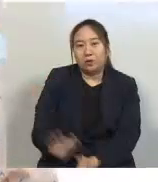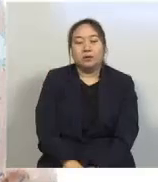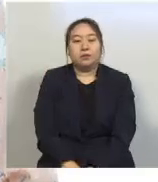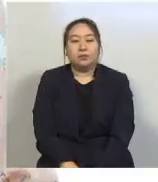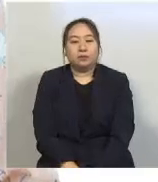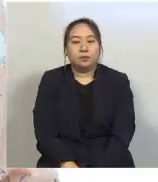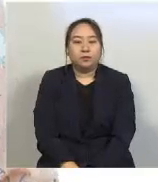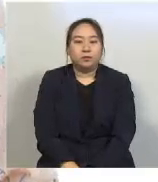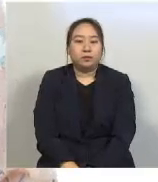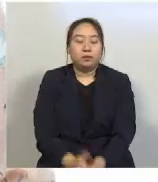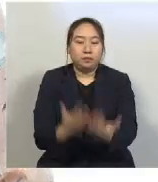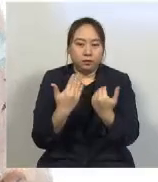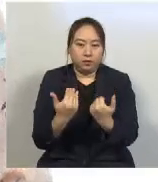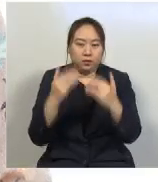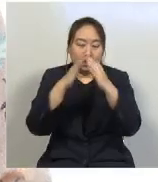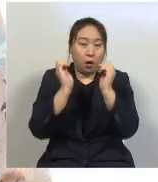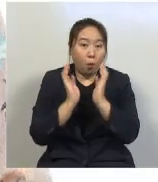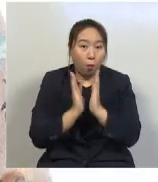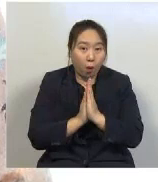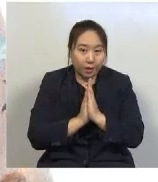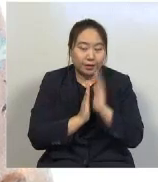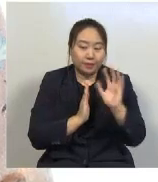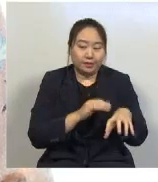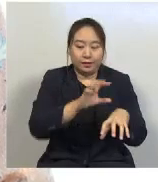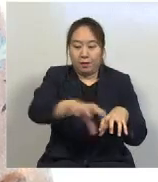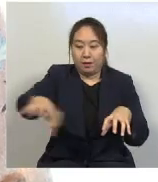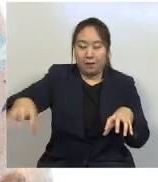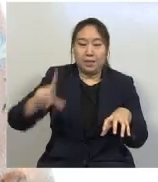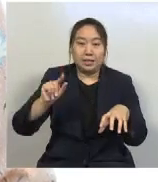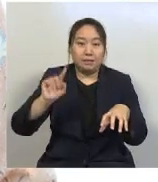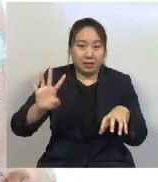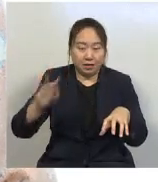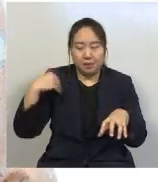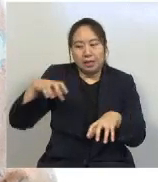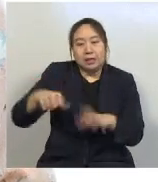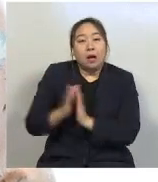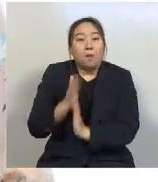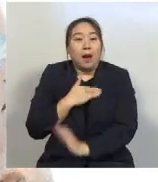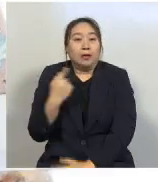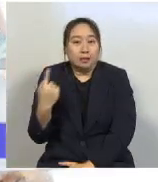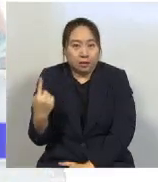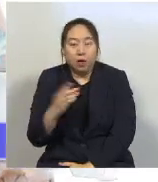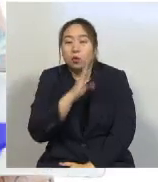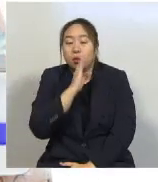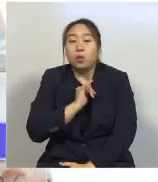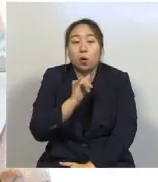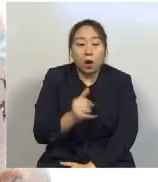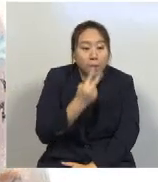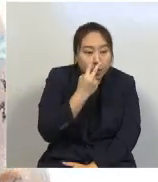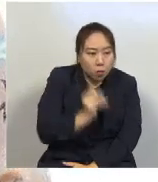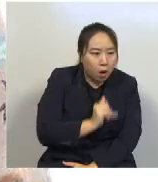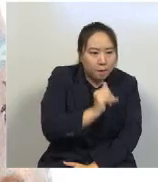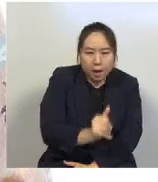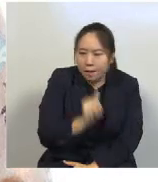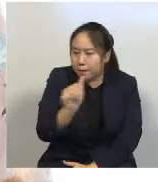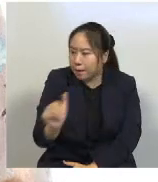ณวันนี้นี่วัดในพื้นที่ทั้งหมดเนี่ย24วัด1สำนักสงฆ์นะถ้าท่านแวะไปเนี่ยท่านก็จะเห็นว่าจะมีคนมารวมตัว